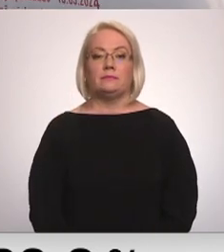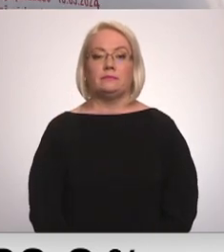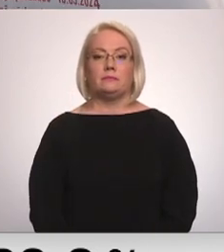televīzija.